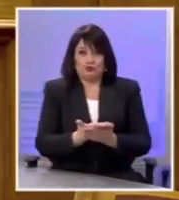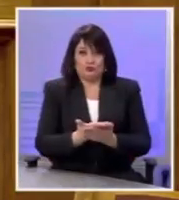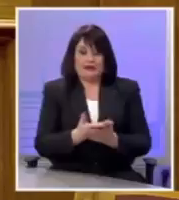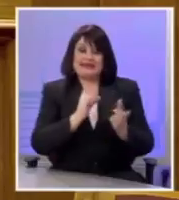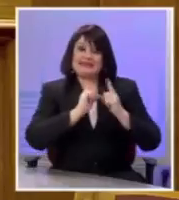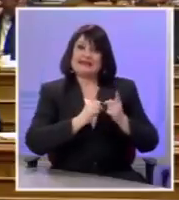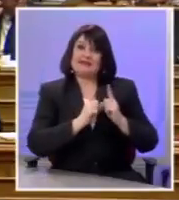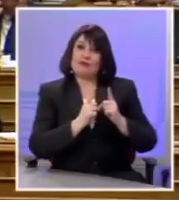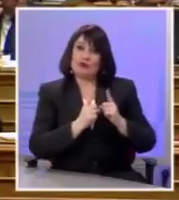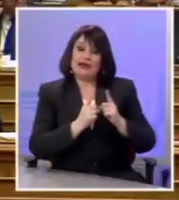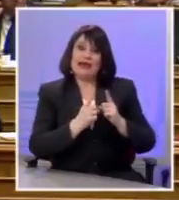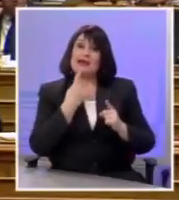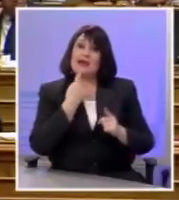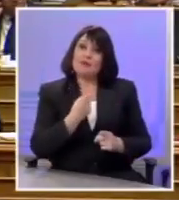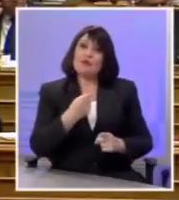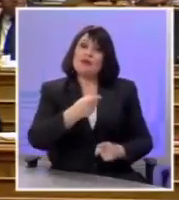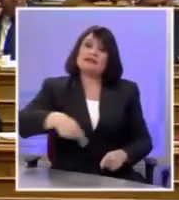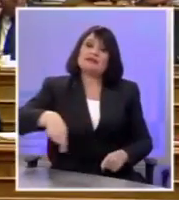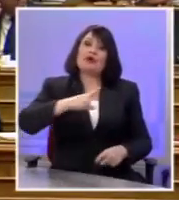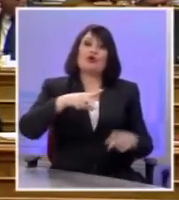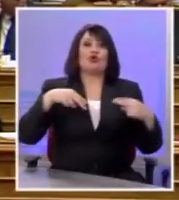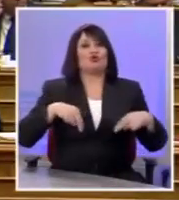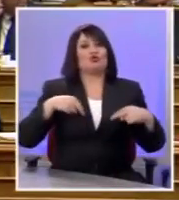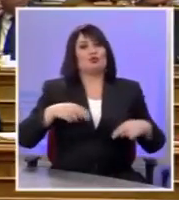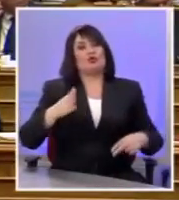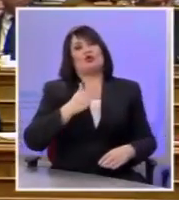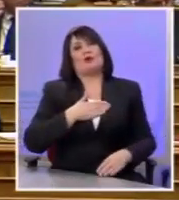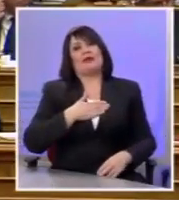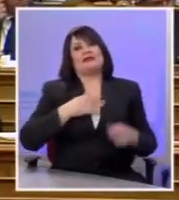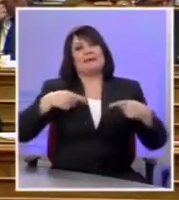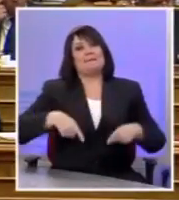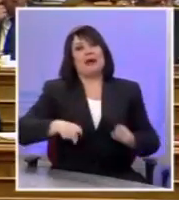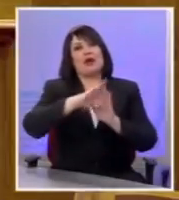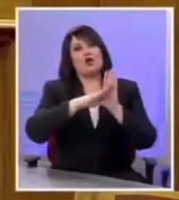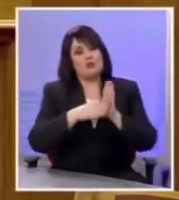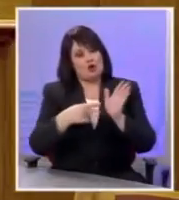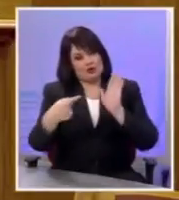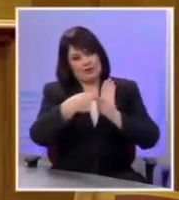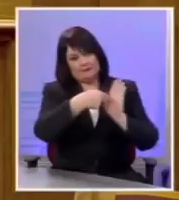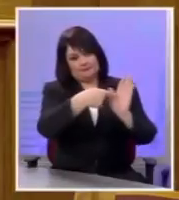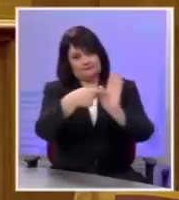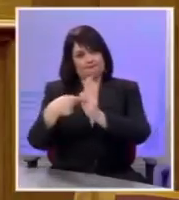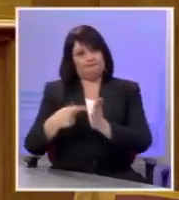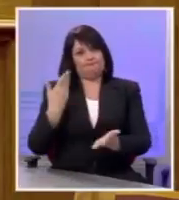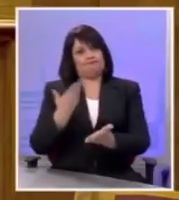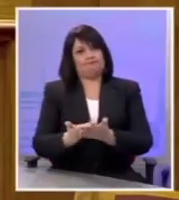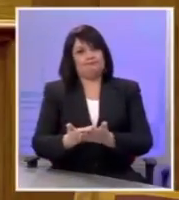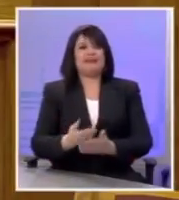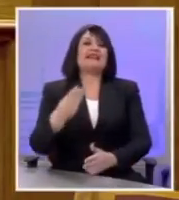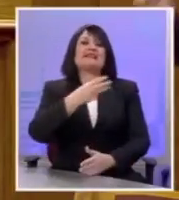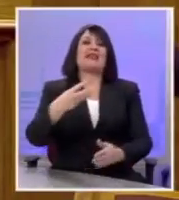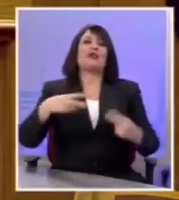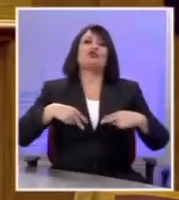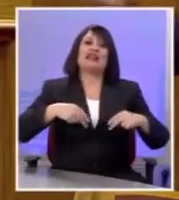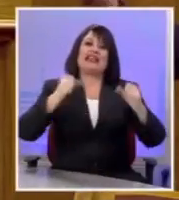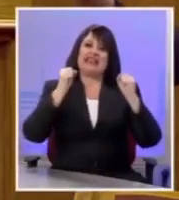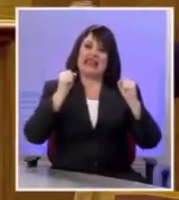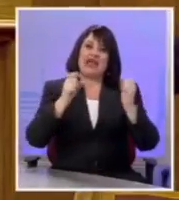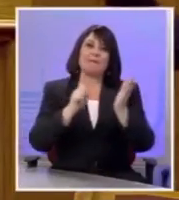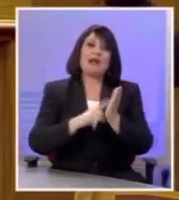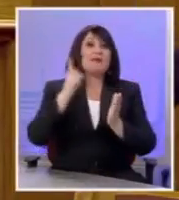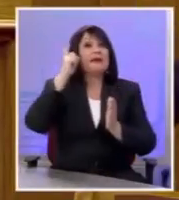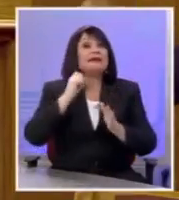συμφωνία να θέσουμε σε όλους τους υπουργούς το δικό μας παράλληλο πρόγραμμα προαποτούμενο. Οπότε ο Ξανθός θα πρέπει να ξέρει πότε